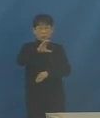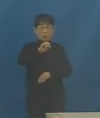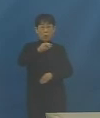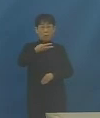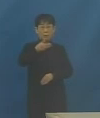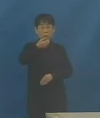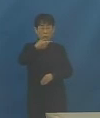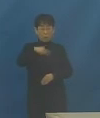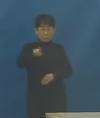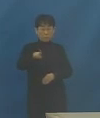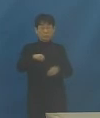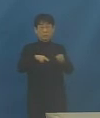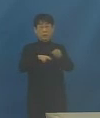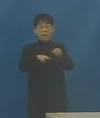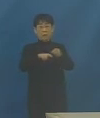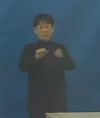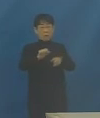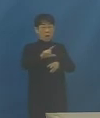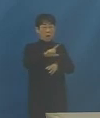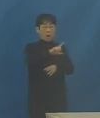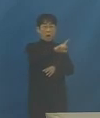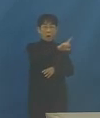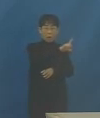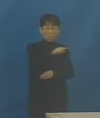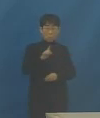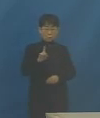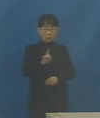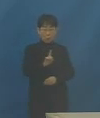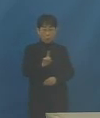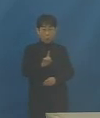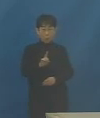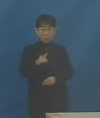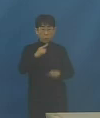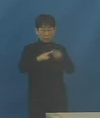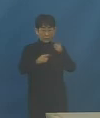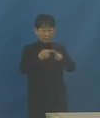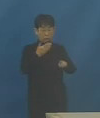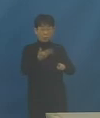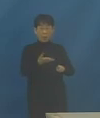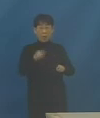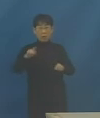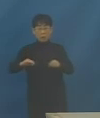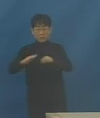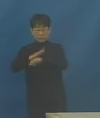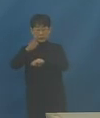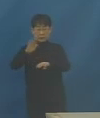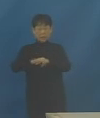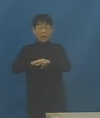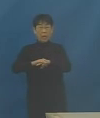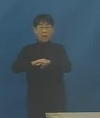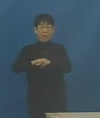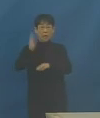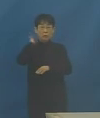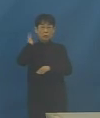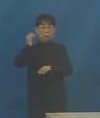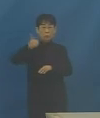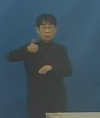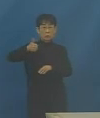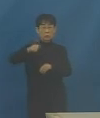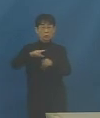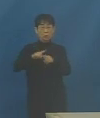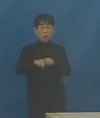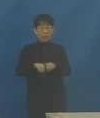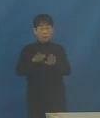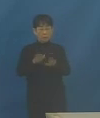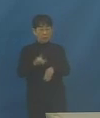してきていますこれに対してどう戦うかっていうのは木田総理も一つの今ステージ